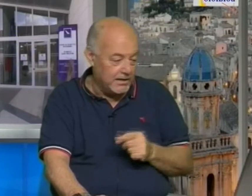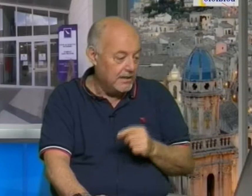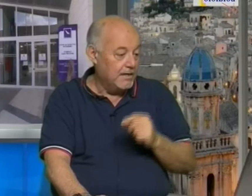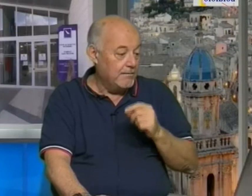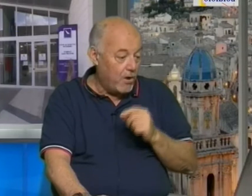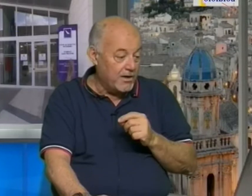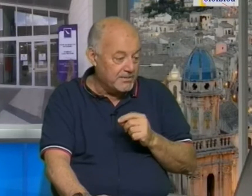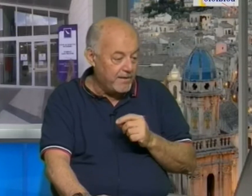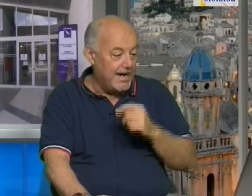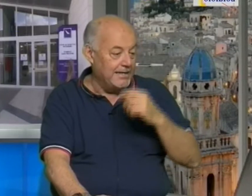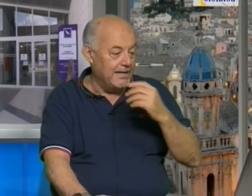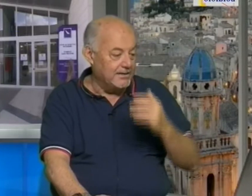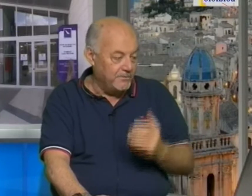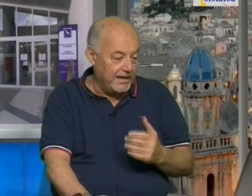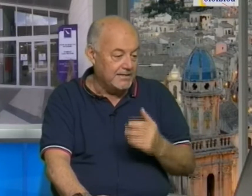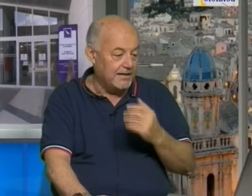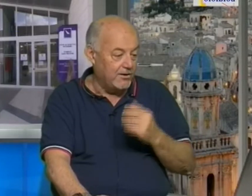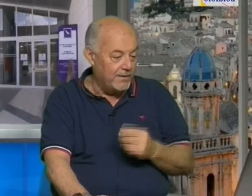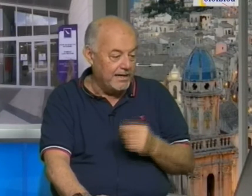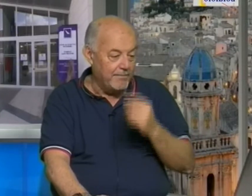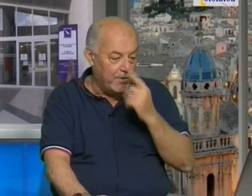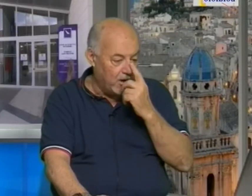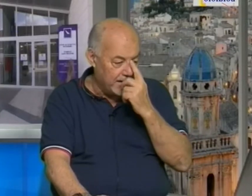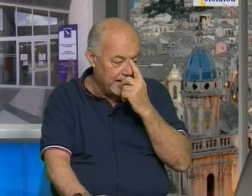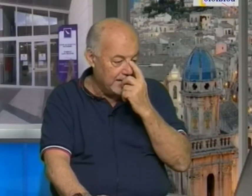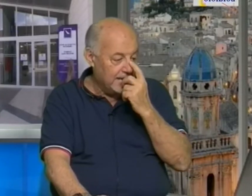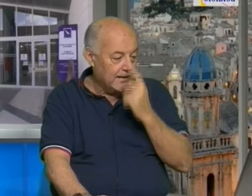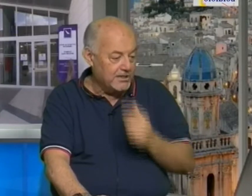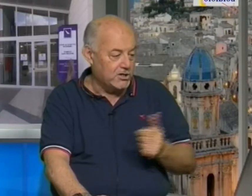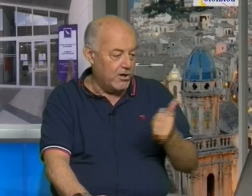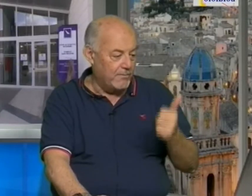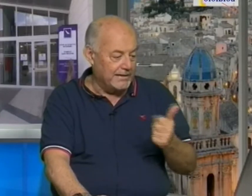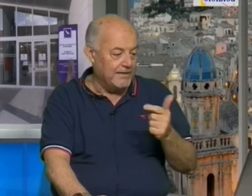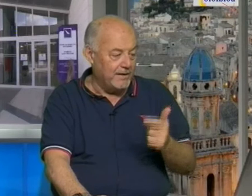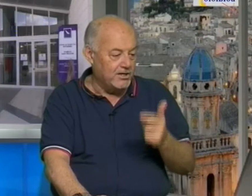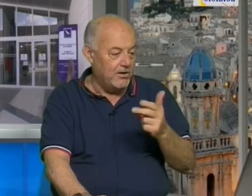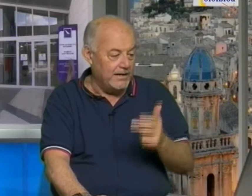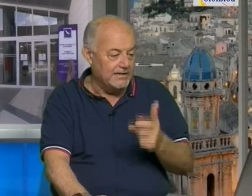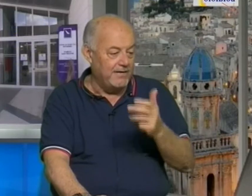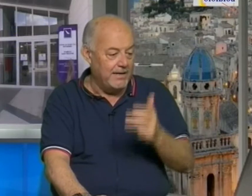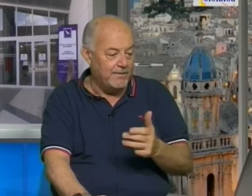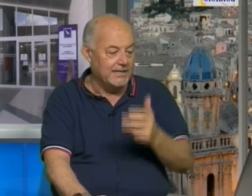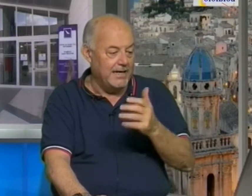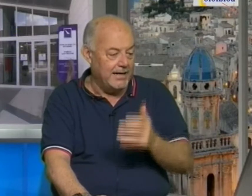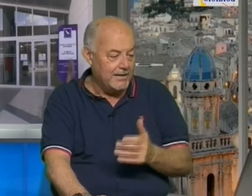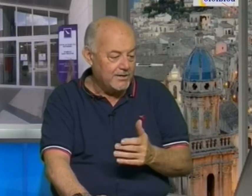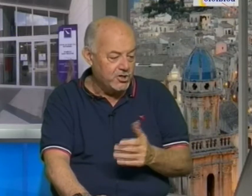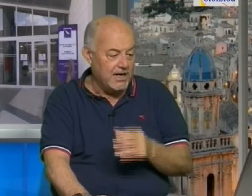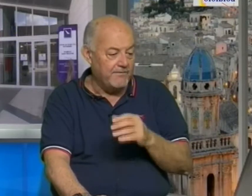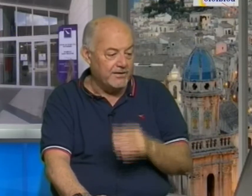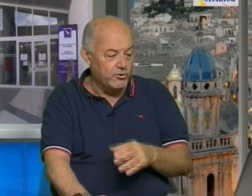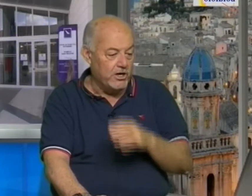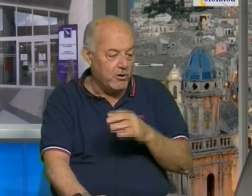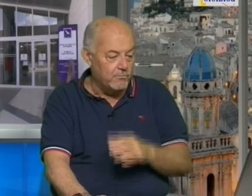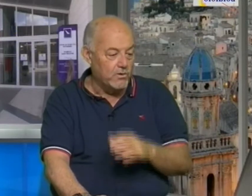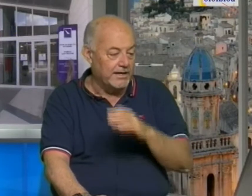Manchester. Poi Spagna, Svizzera, Romania e Polonia, che ci sono Madrid, Barcellona, Siviglia, Basilea,